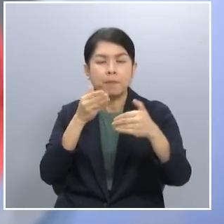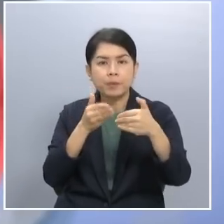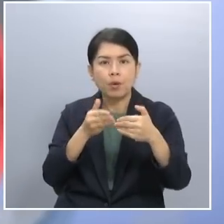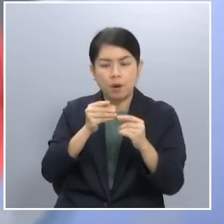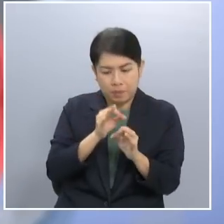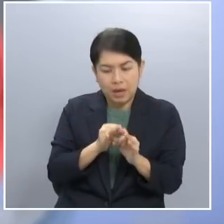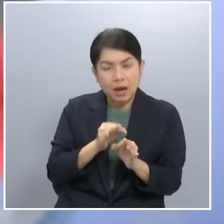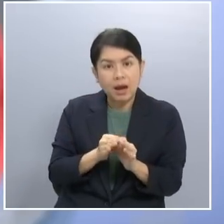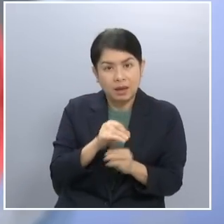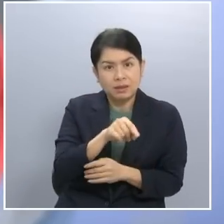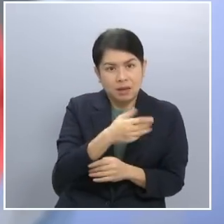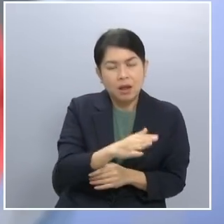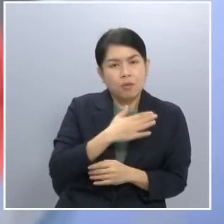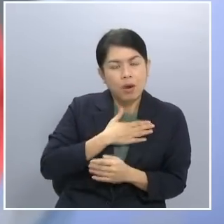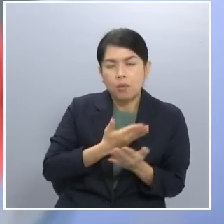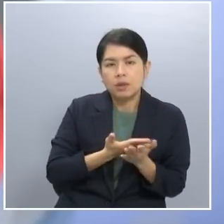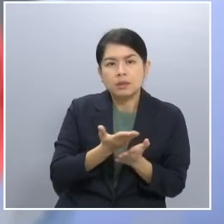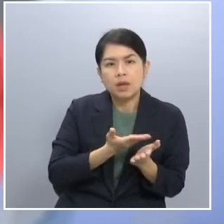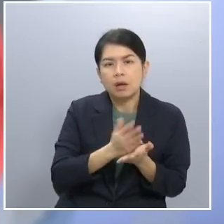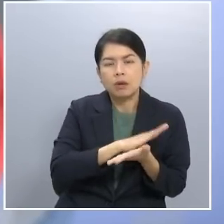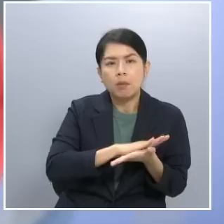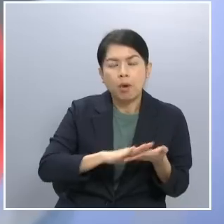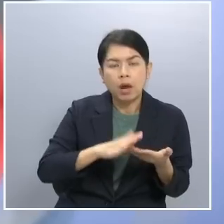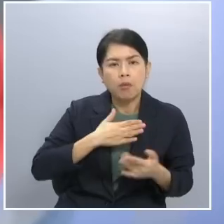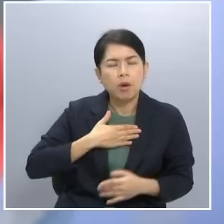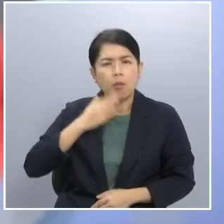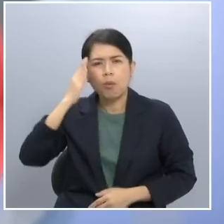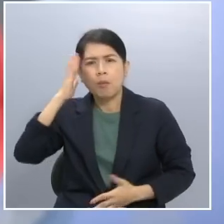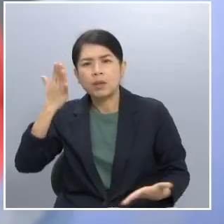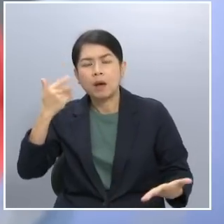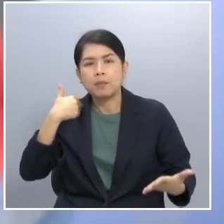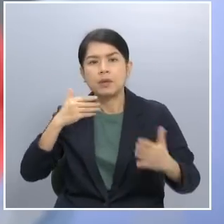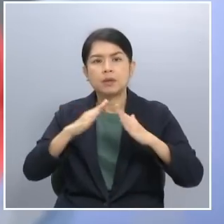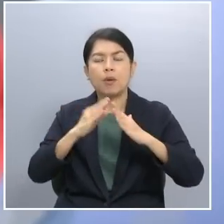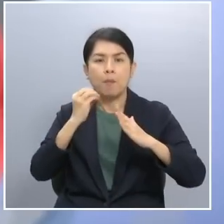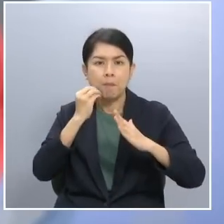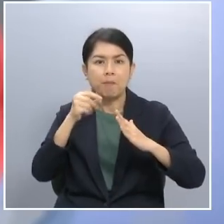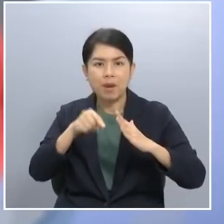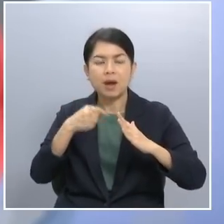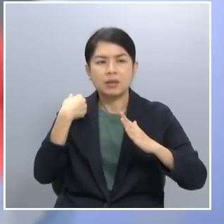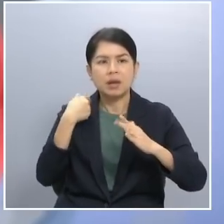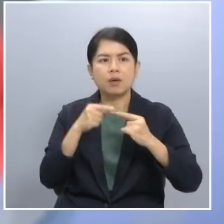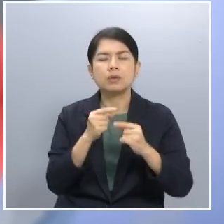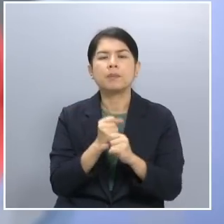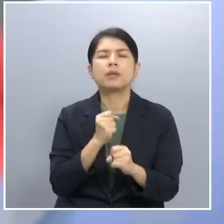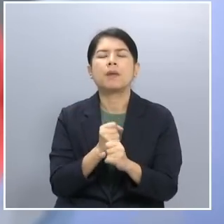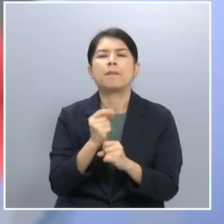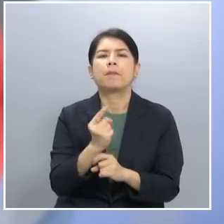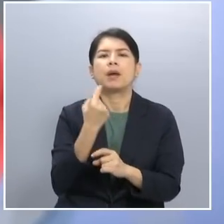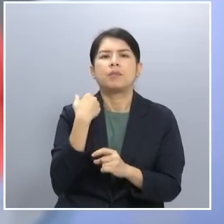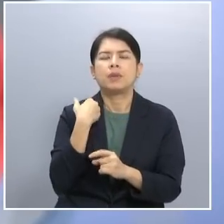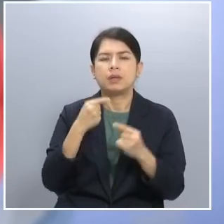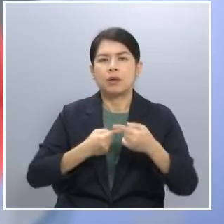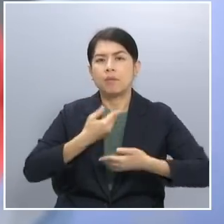าดหลังจากนั้นเราจ่ายตังค์ไปหมดแล้วตัวคุณเองจะเอาบ้านหลังนี้ไปขายต่อหรือไปตกแต่งหรือเข้าไปอยู่เองปรากฏคนอยู่เ